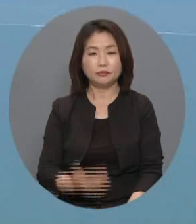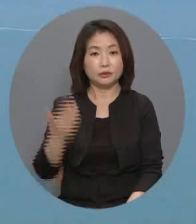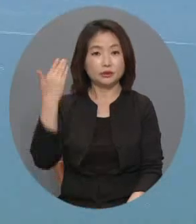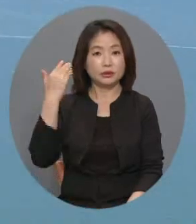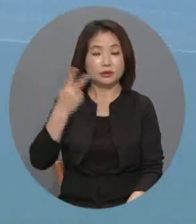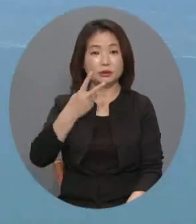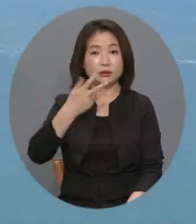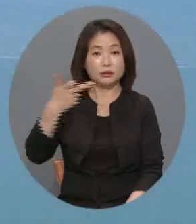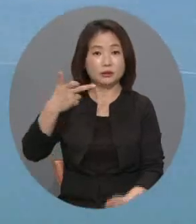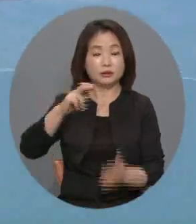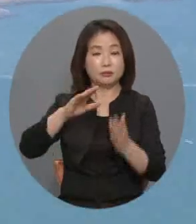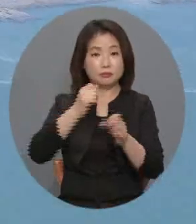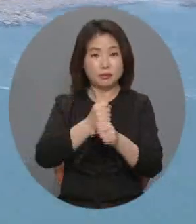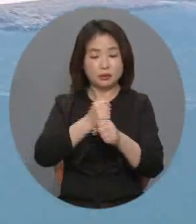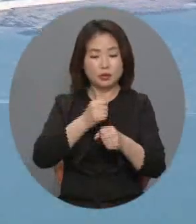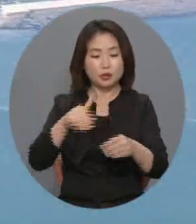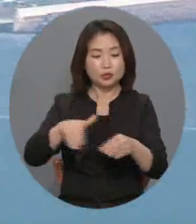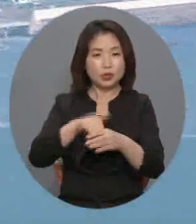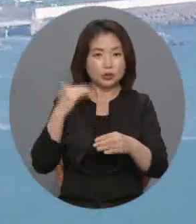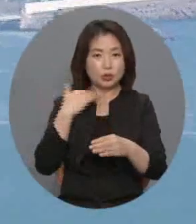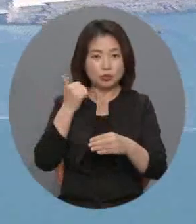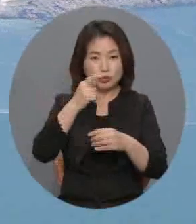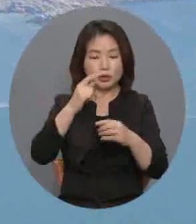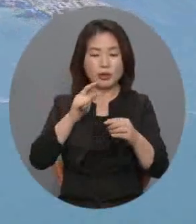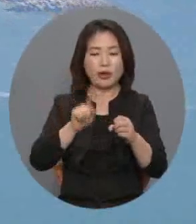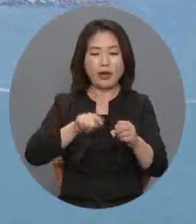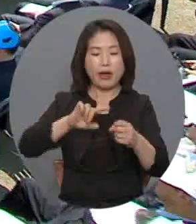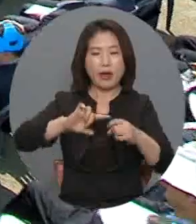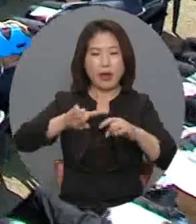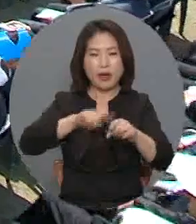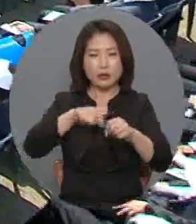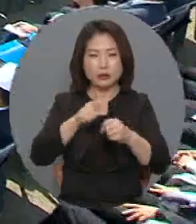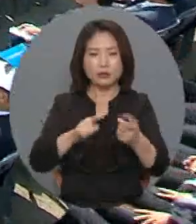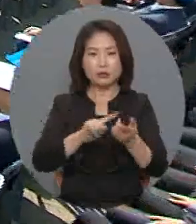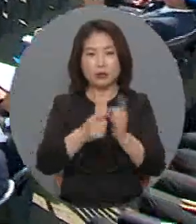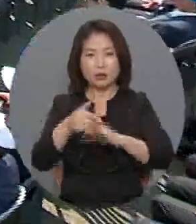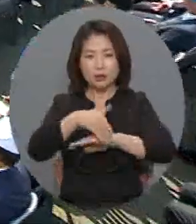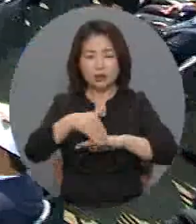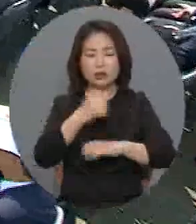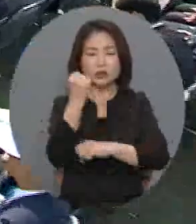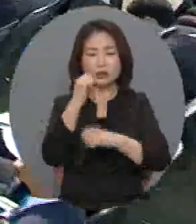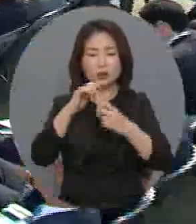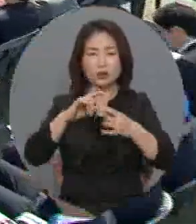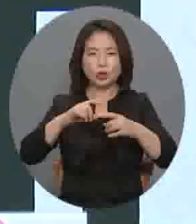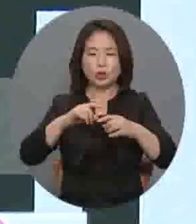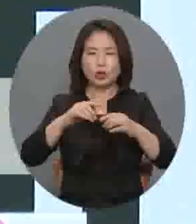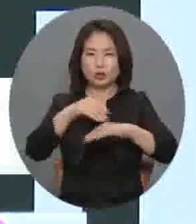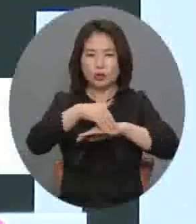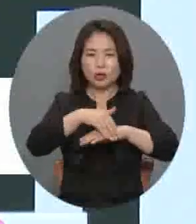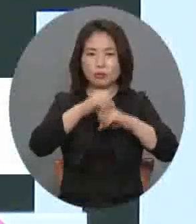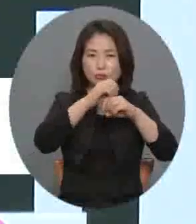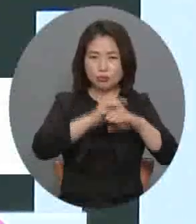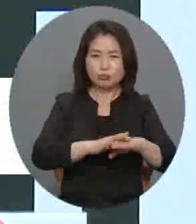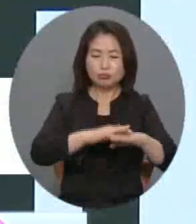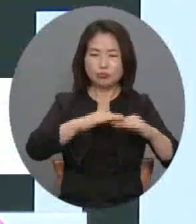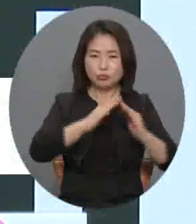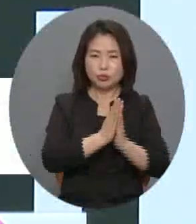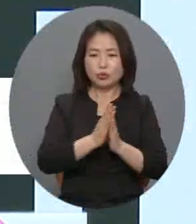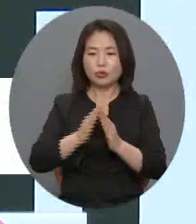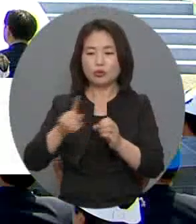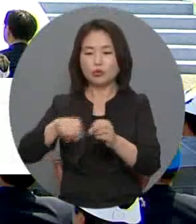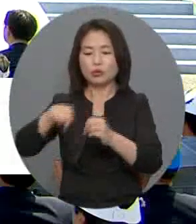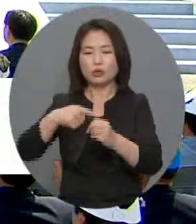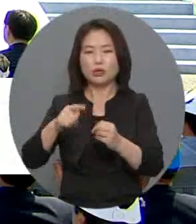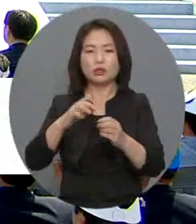지난 2017년 만들어진 문재인 정부의 에너지 전환 로드맵. 신규 원전 건설 계획 백지화와 노후 원전의 수명